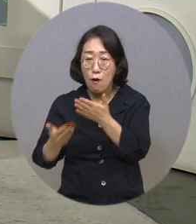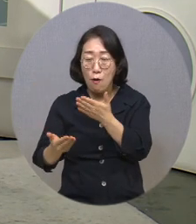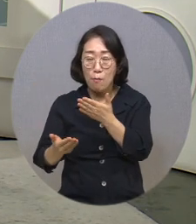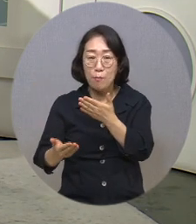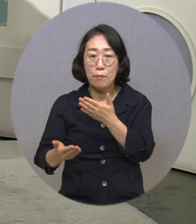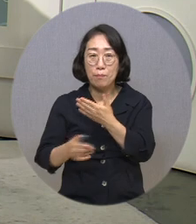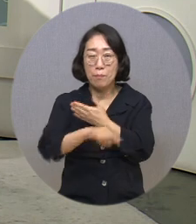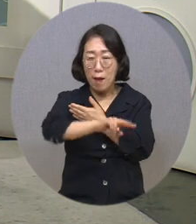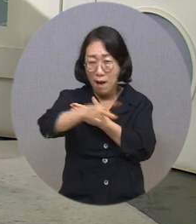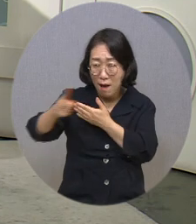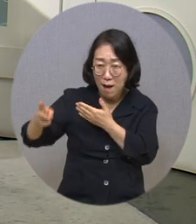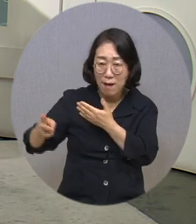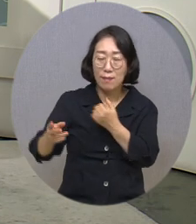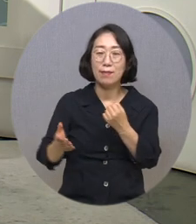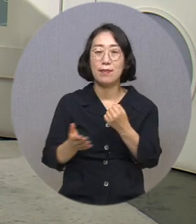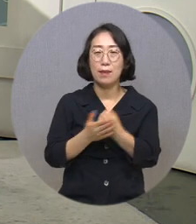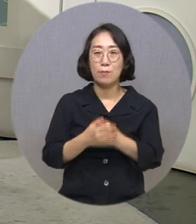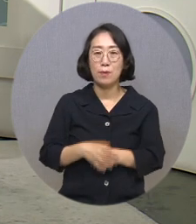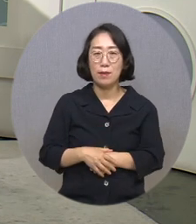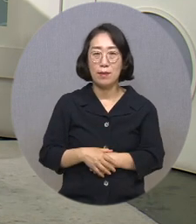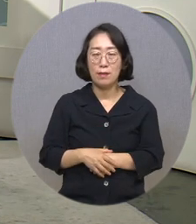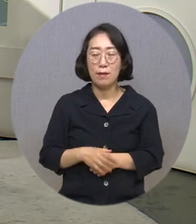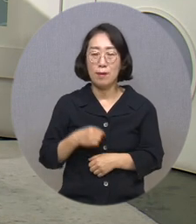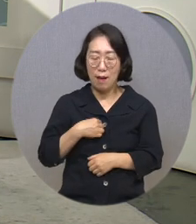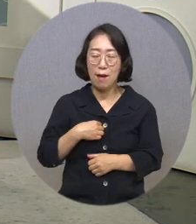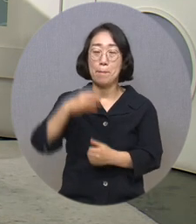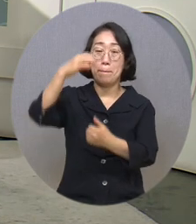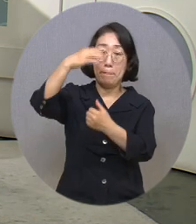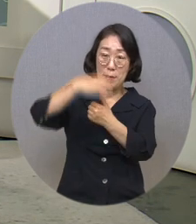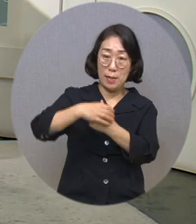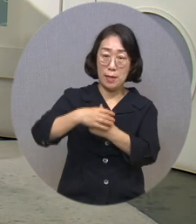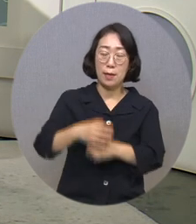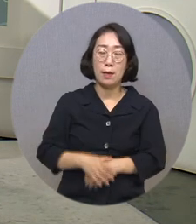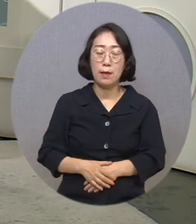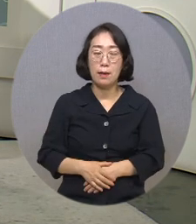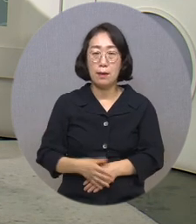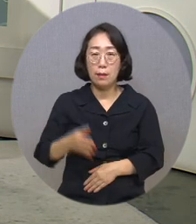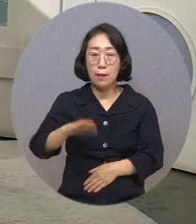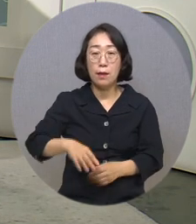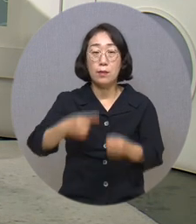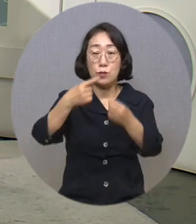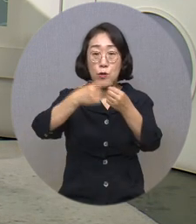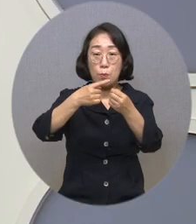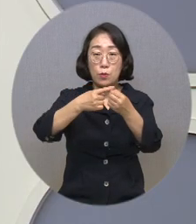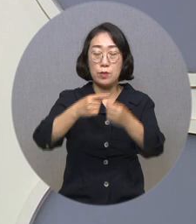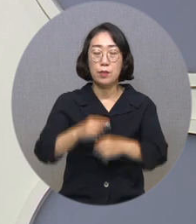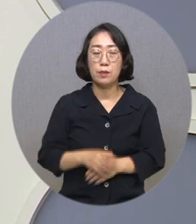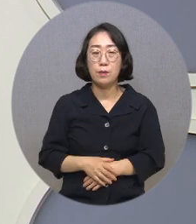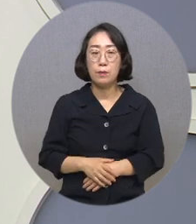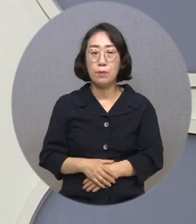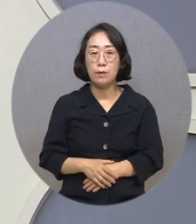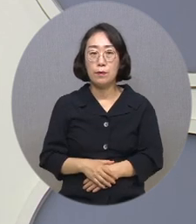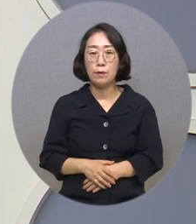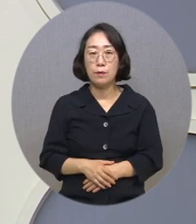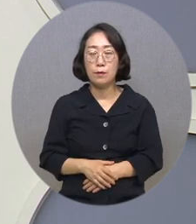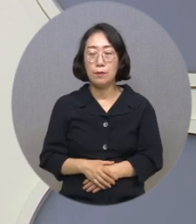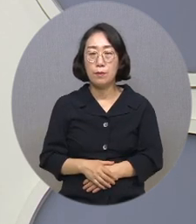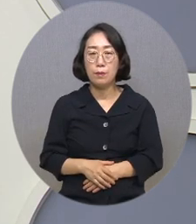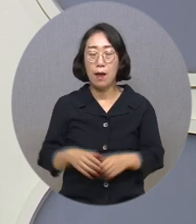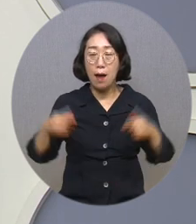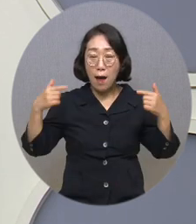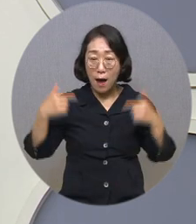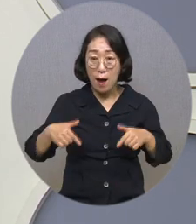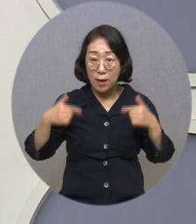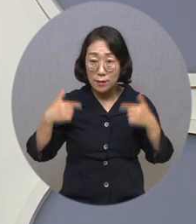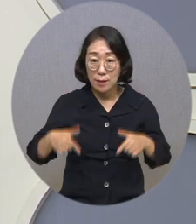보니까 이제 그 제가 맡게 되는데 그렇죠. 주로 이제 첫 번째 업무는 이제 그 저는